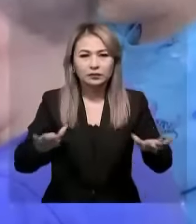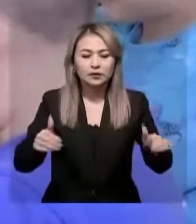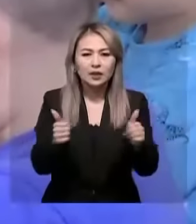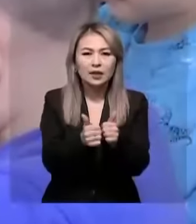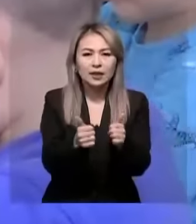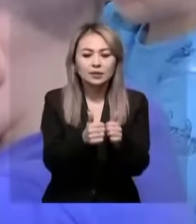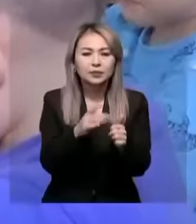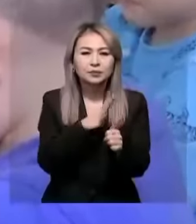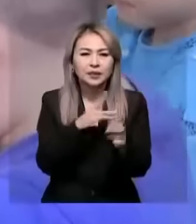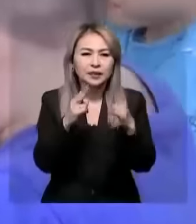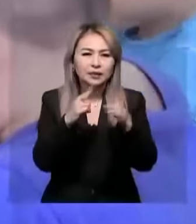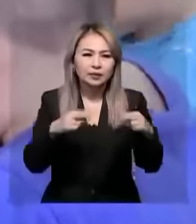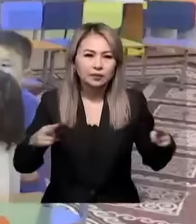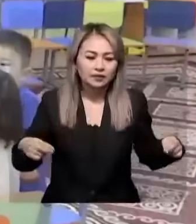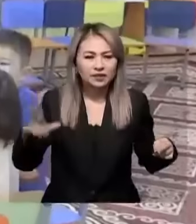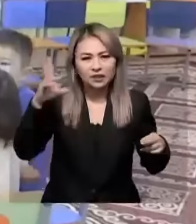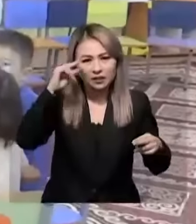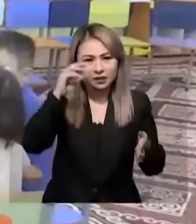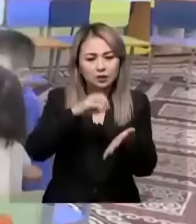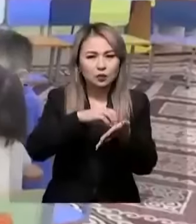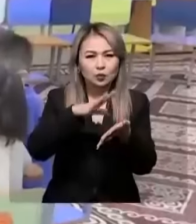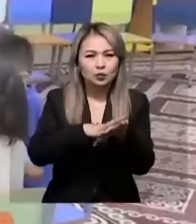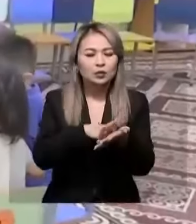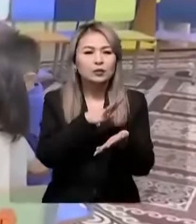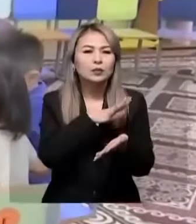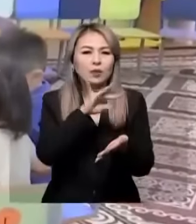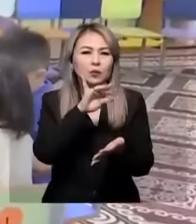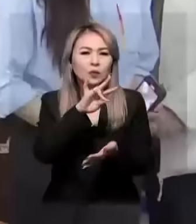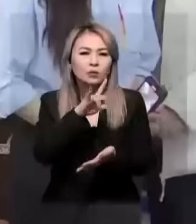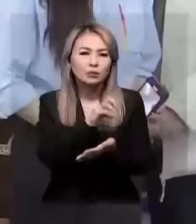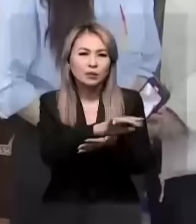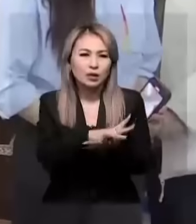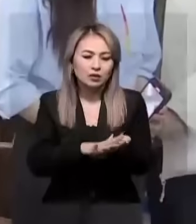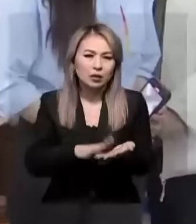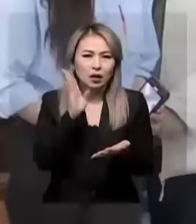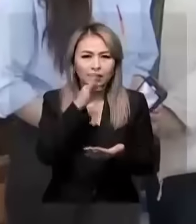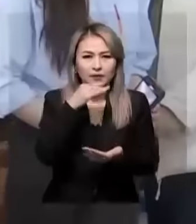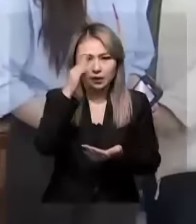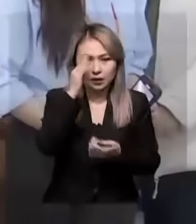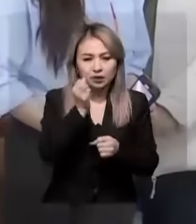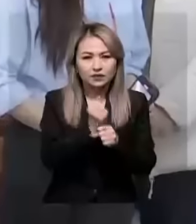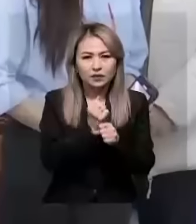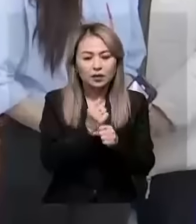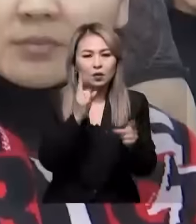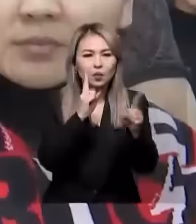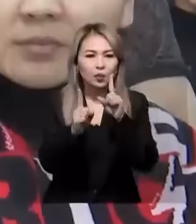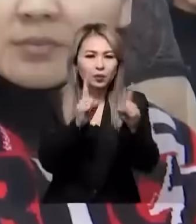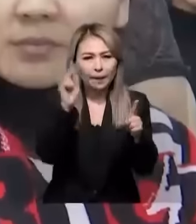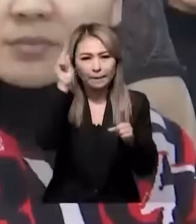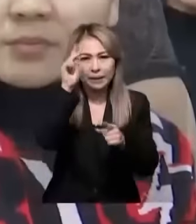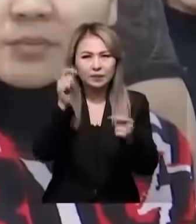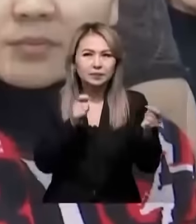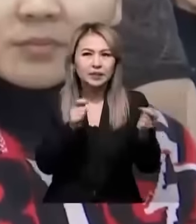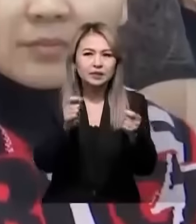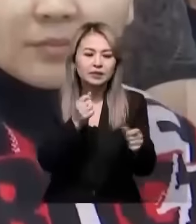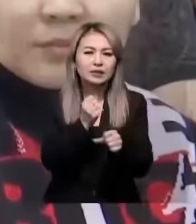жанындағы ғимараттарды жалға беру мерзімі алдағы маусым айына дейін ұзартылған. Ата-ана құрылтайшылармен болған жиында білім басқармасының